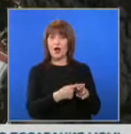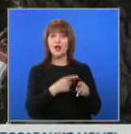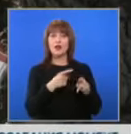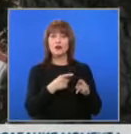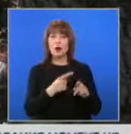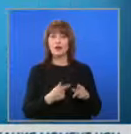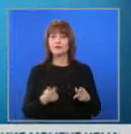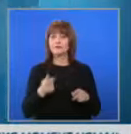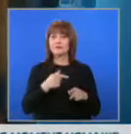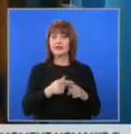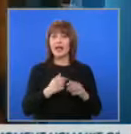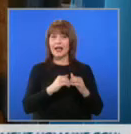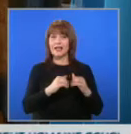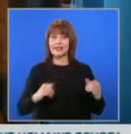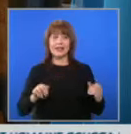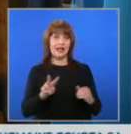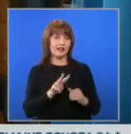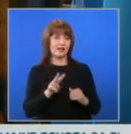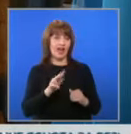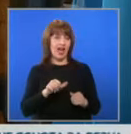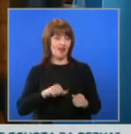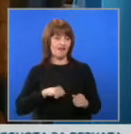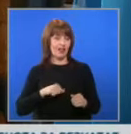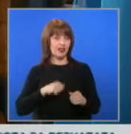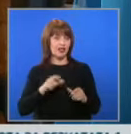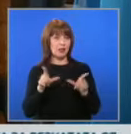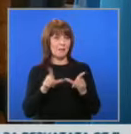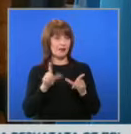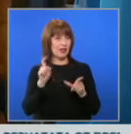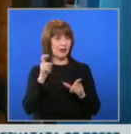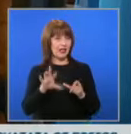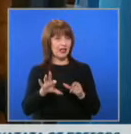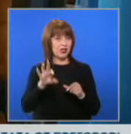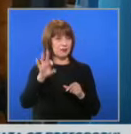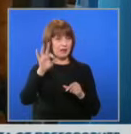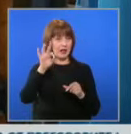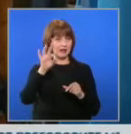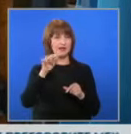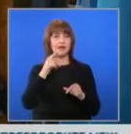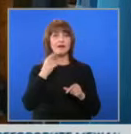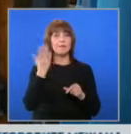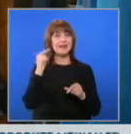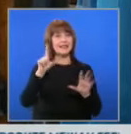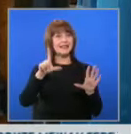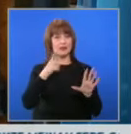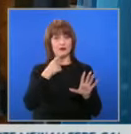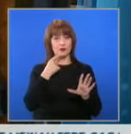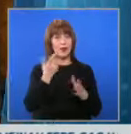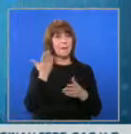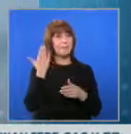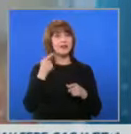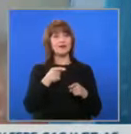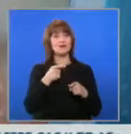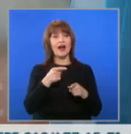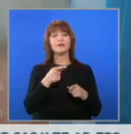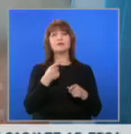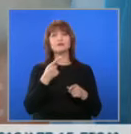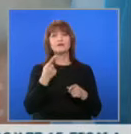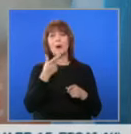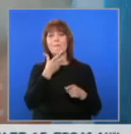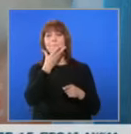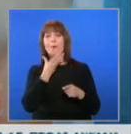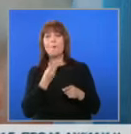Тоест постът беше разделен на две. Врачанският митрополит Григорий беше избран за митрополит преди 7 години. Преди това беше викарий на